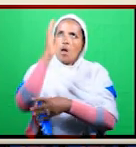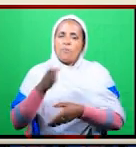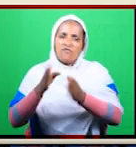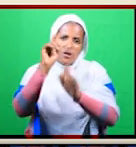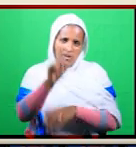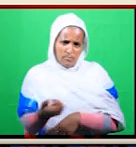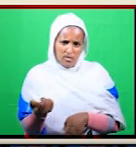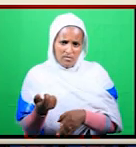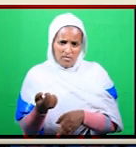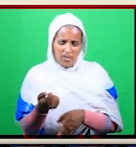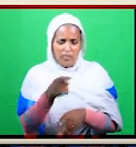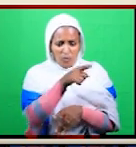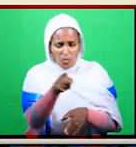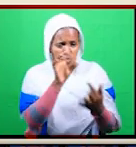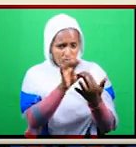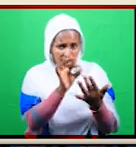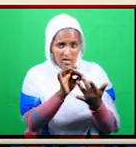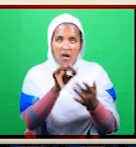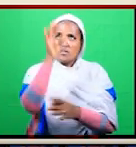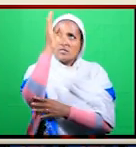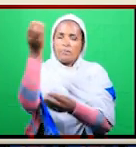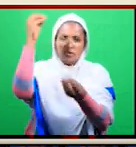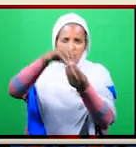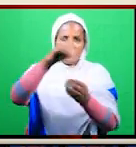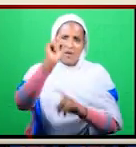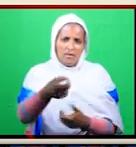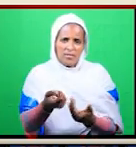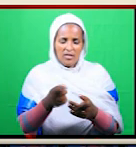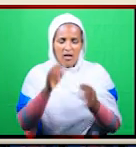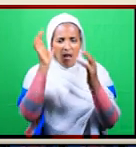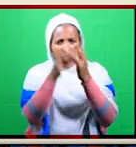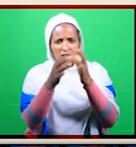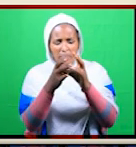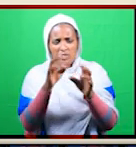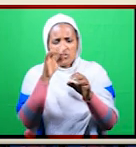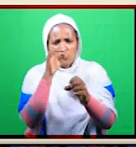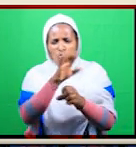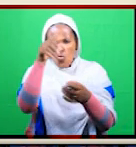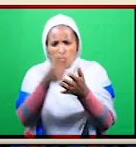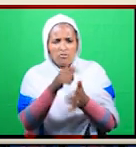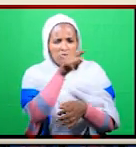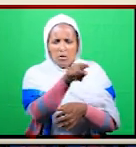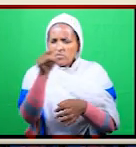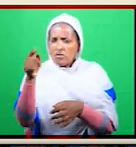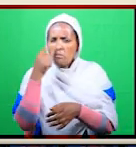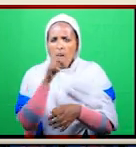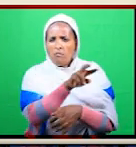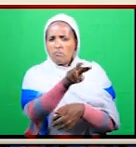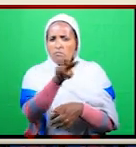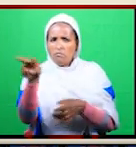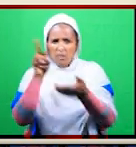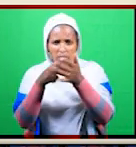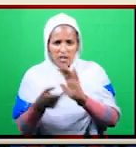እግዚአብሔር ሲጨመርበት ያገባል። እና እንዲያው አይን አዋጅ ሆነብኝ ሁሉንም አይን ያያል ያማትራል ማለቱ ለመምረጥ